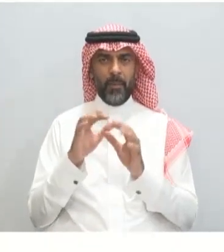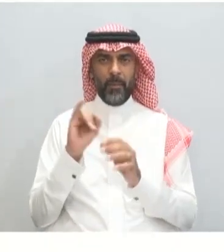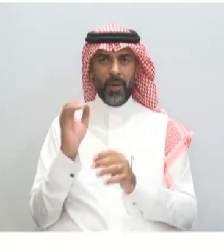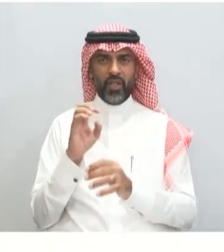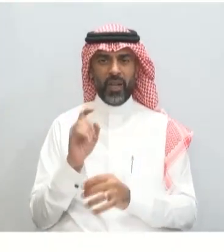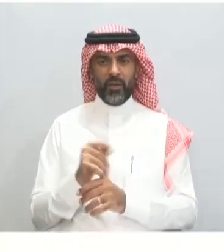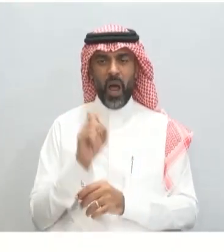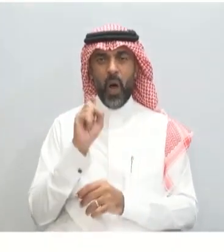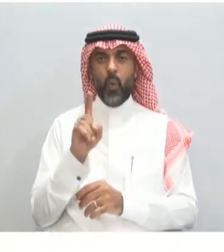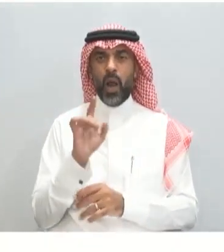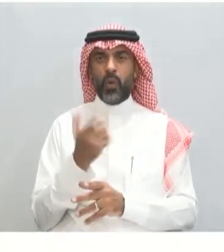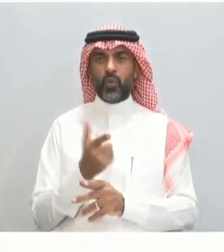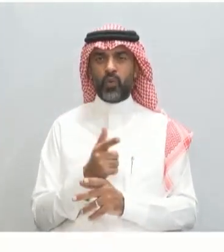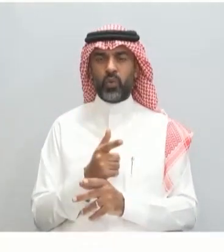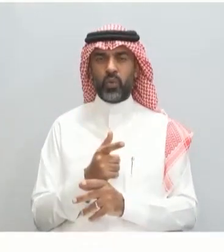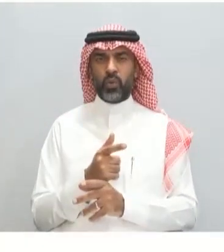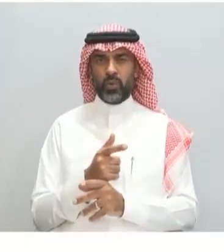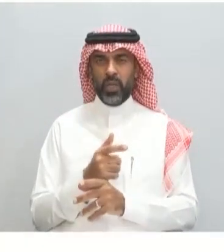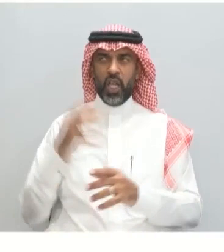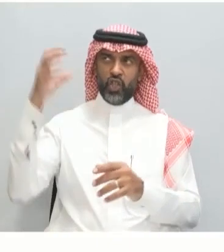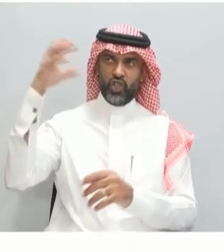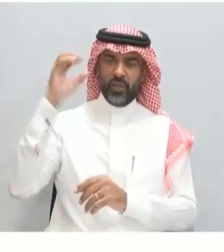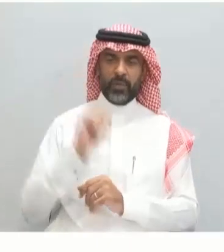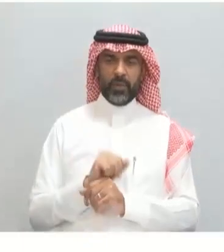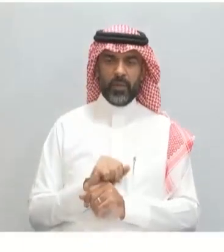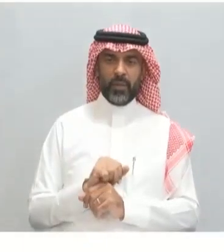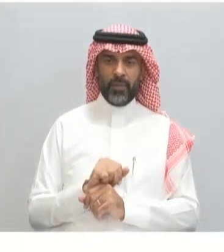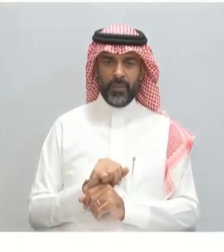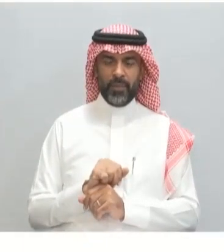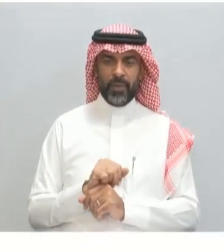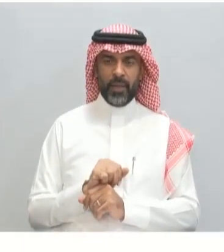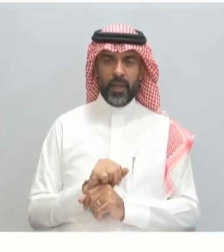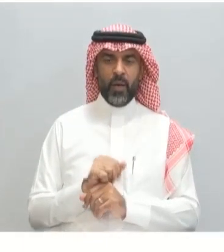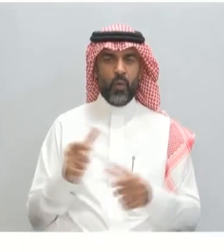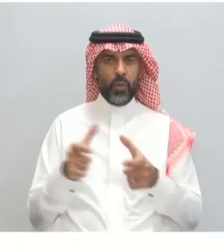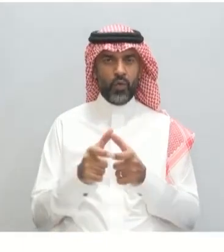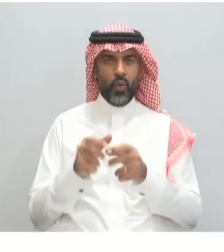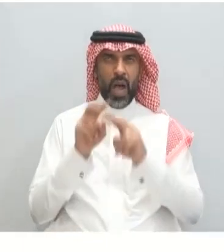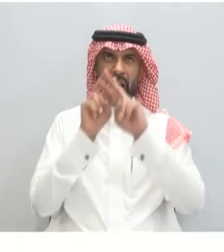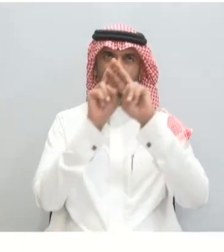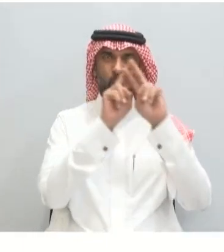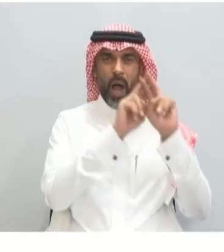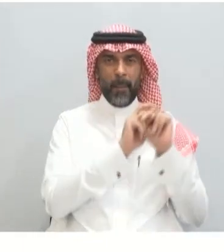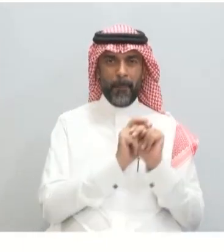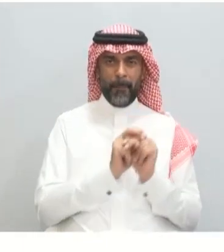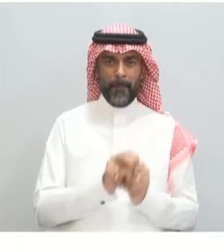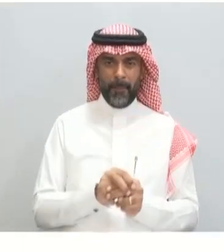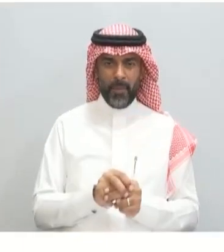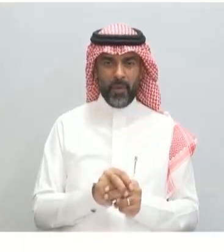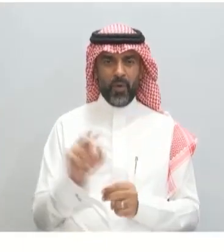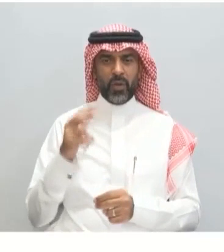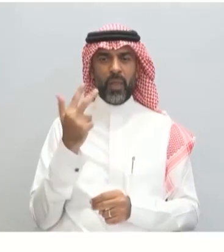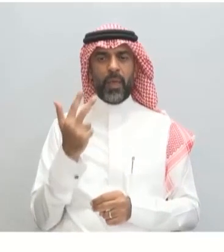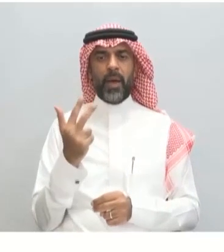واولا واول مكونات المجموعه الشمسيه الشمس احسنتم ومجموعه الكواكب حيث تعد ثمانيه